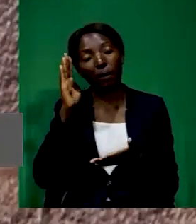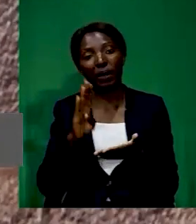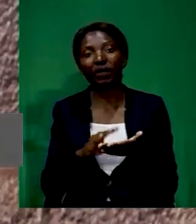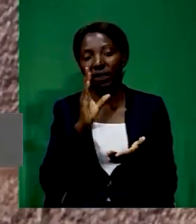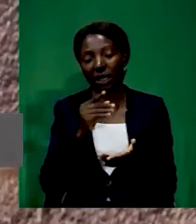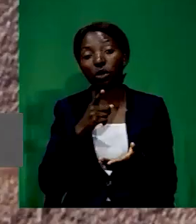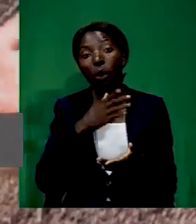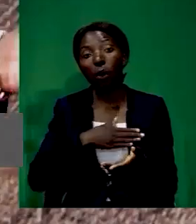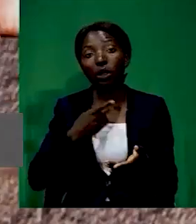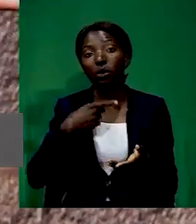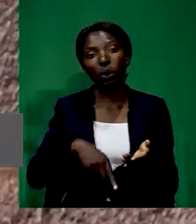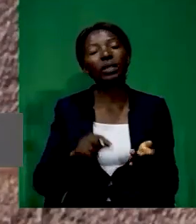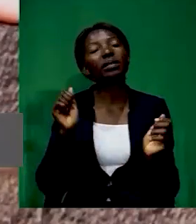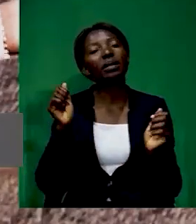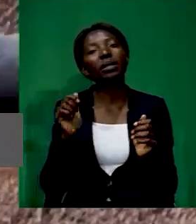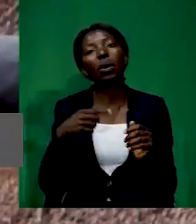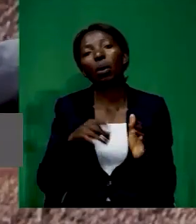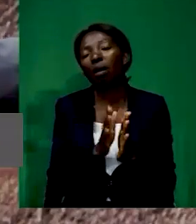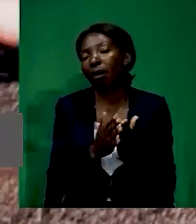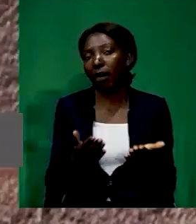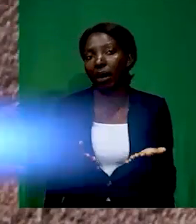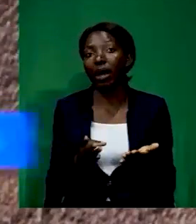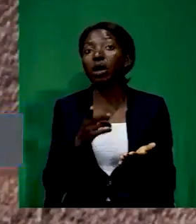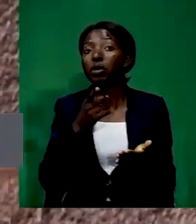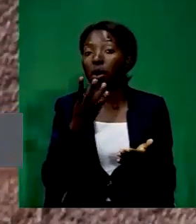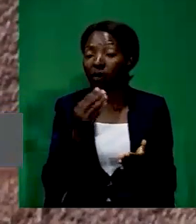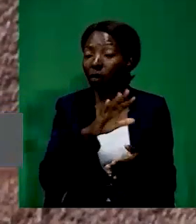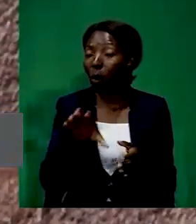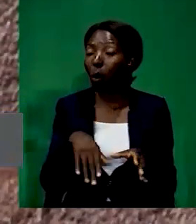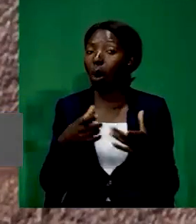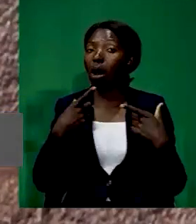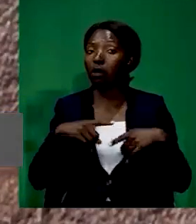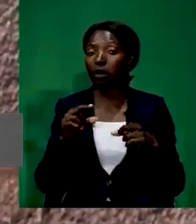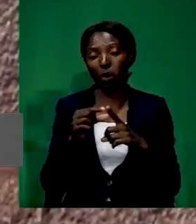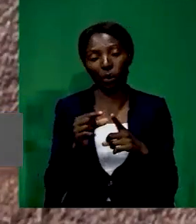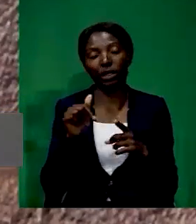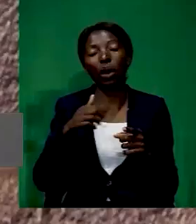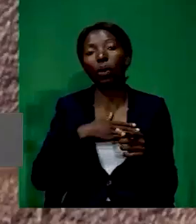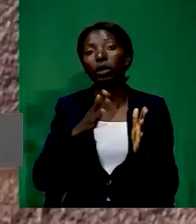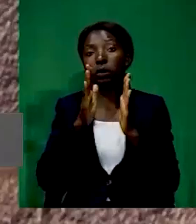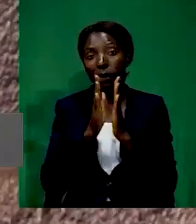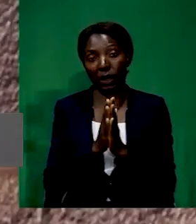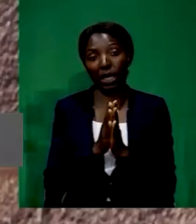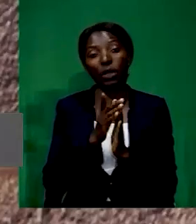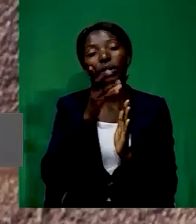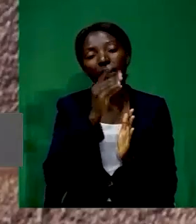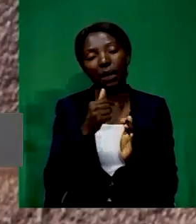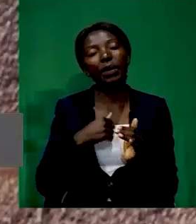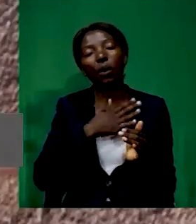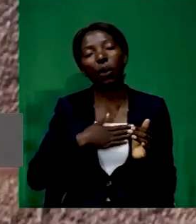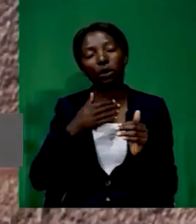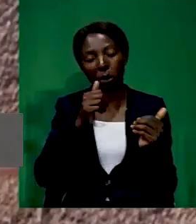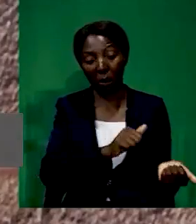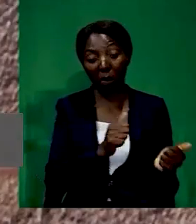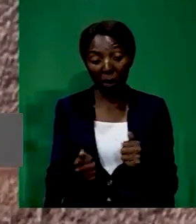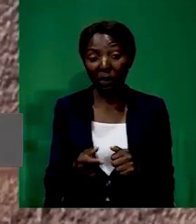akati moda kuenda iwe here vakati ako kuenda hapana. Imi ndimi mina mashoko upenyu usingaperi. Toda kunamata. Niwo unoti todawo kubhabhatidzwa